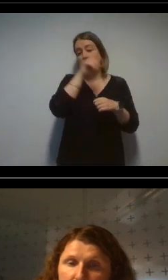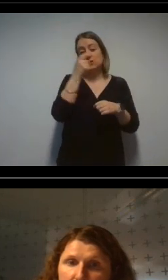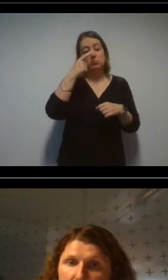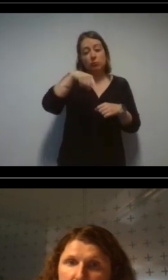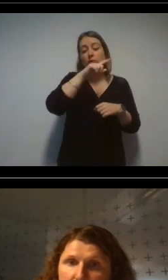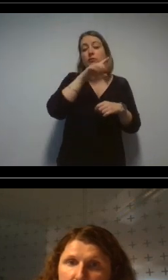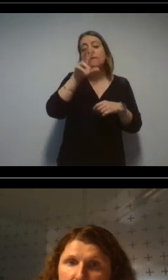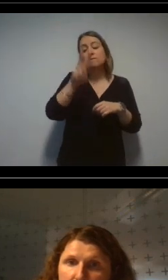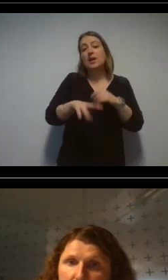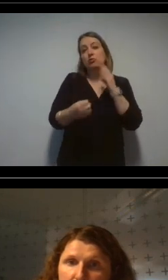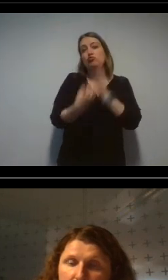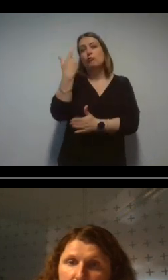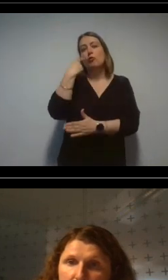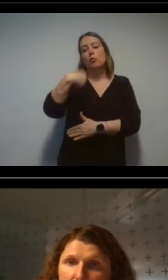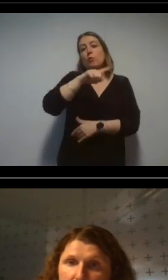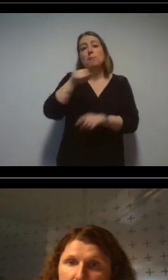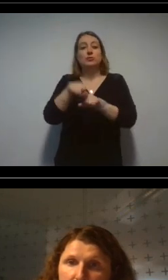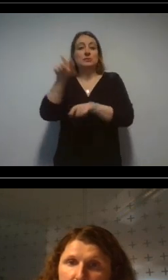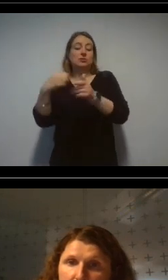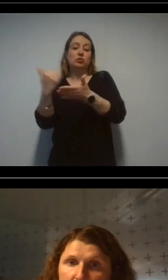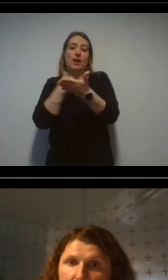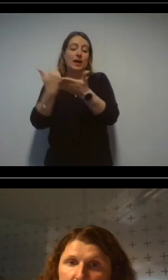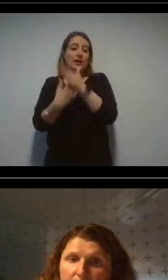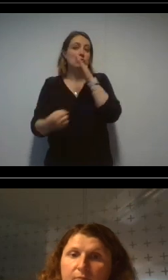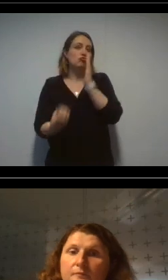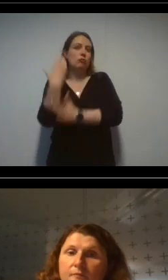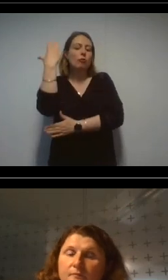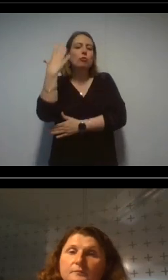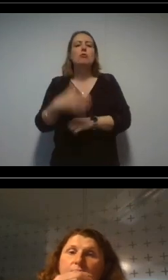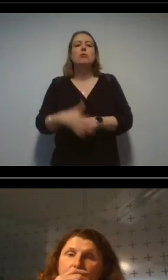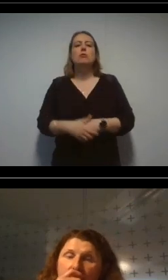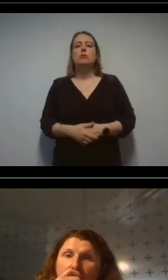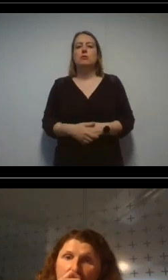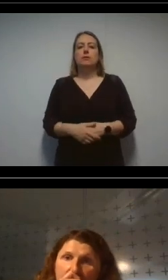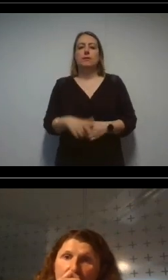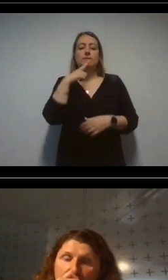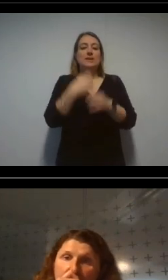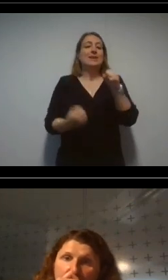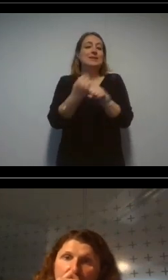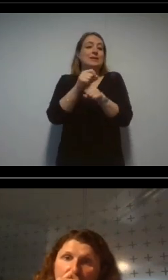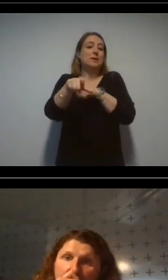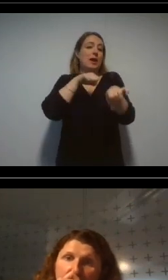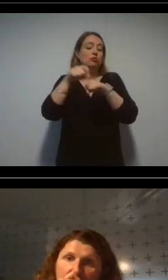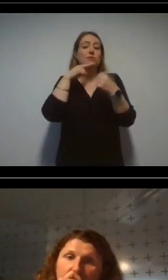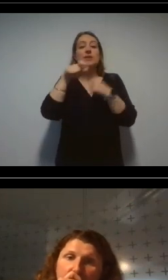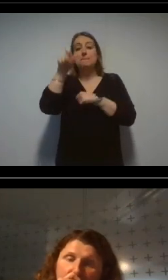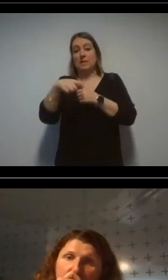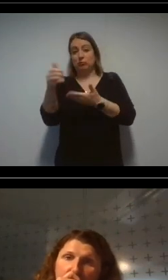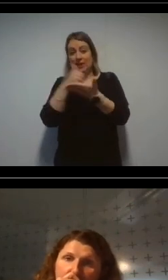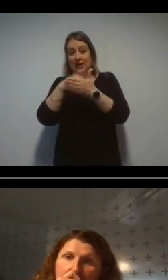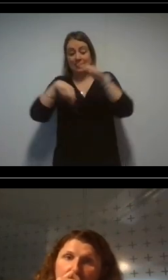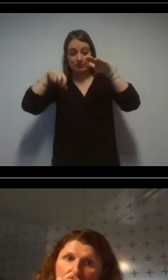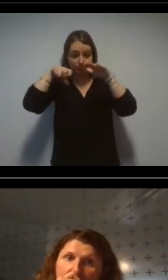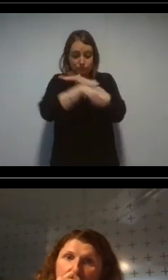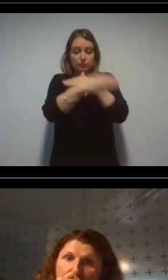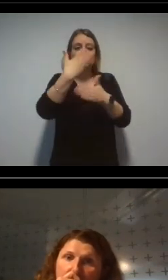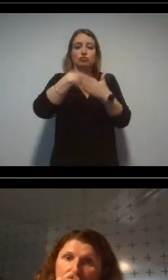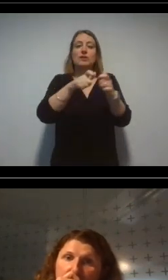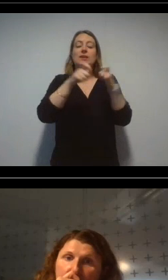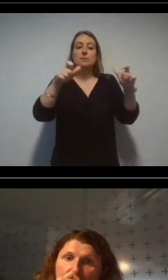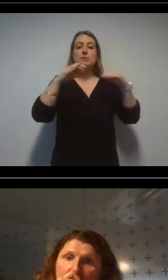beaucoup de salariés. L'idée, ça a été de créer donc cette action Ma fonction parcours, où c'est un salarié qui va venir dans l'établissement pendant